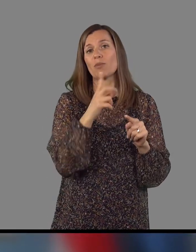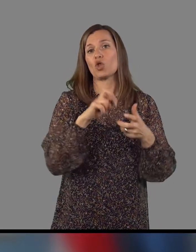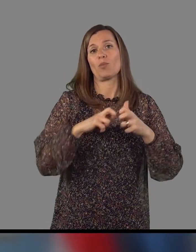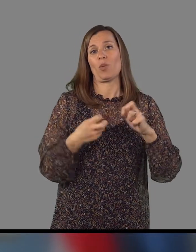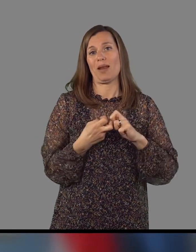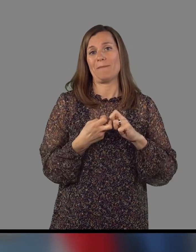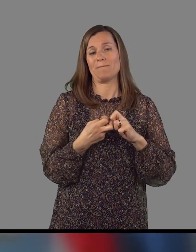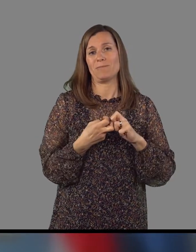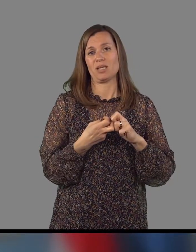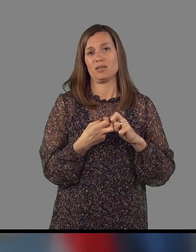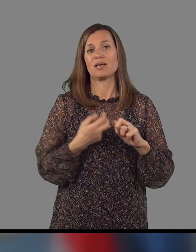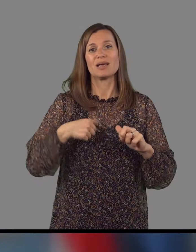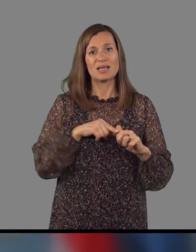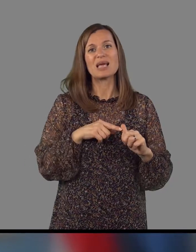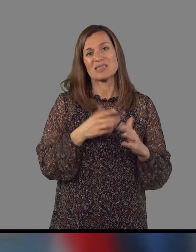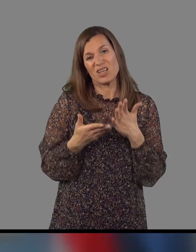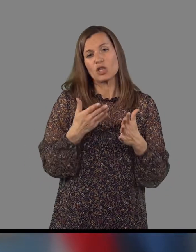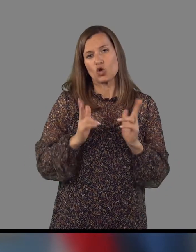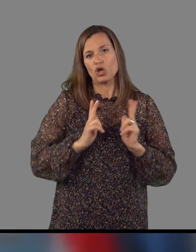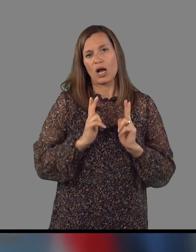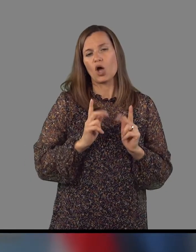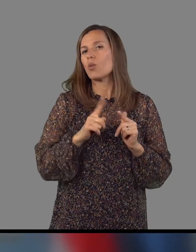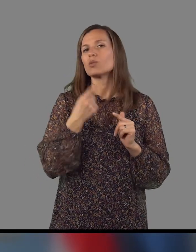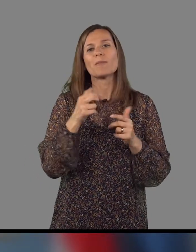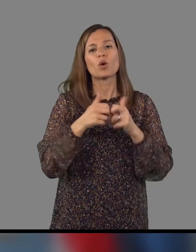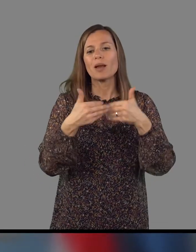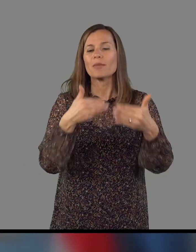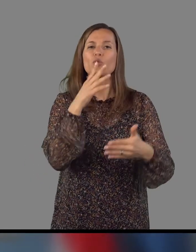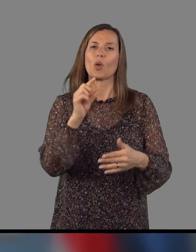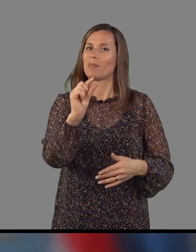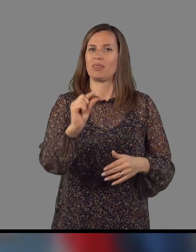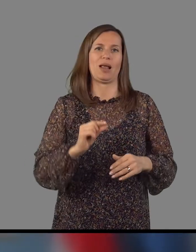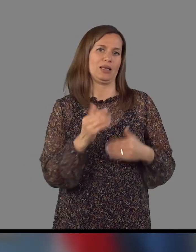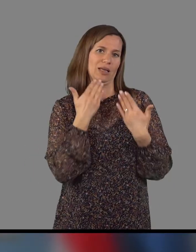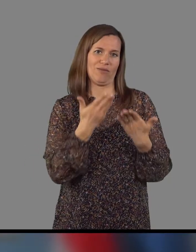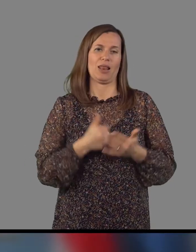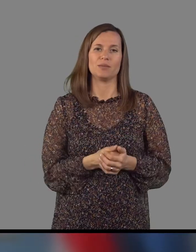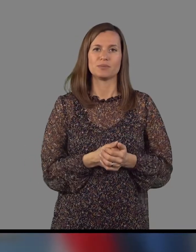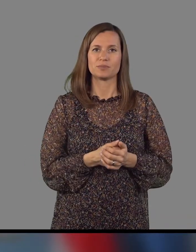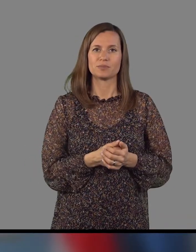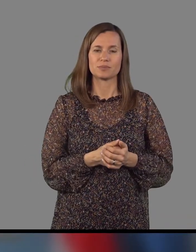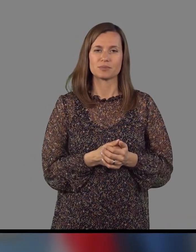bodo problemi, ki nas zelo verjetno kljub vsemu čakajo, minimalni. Hvala lepa.